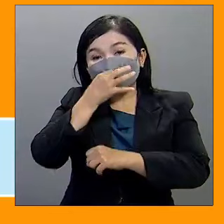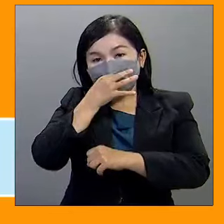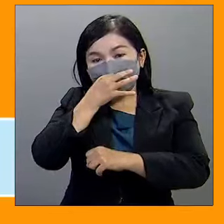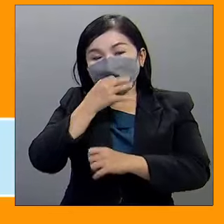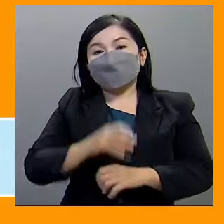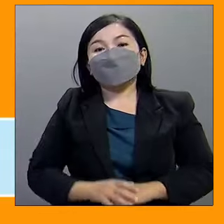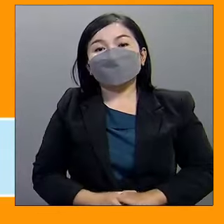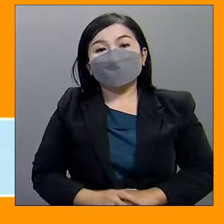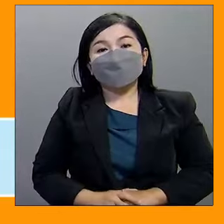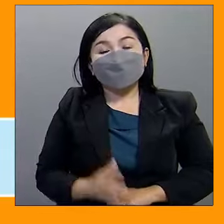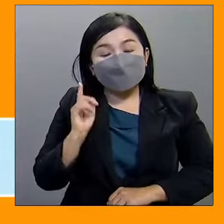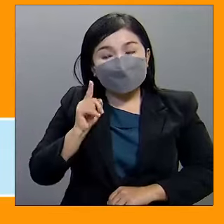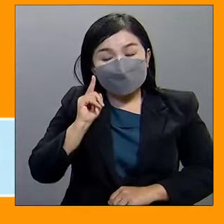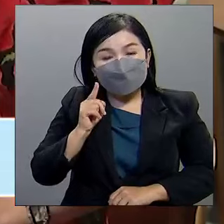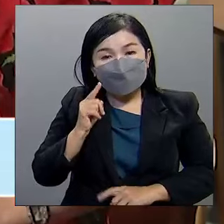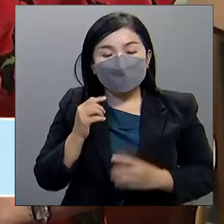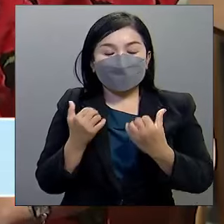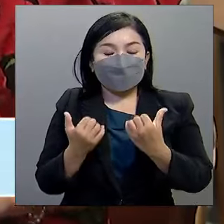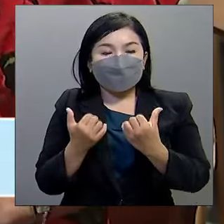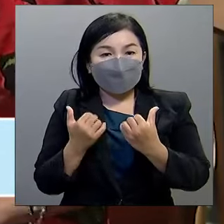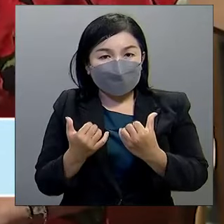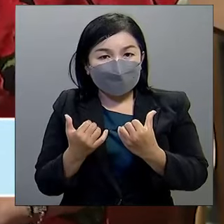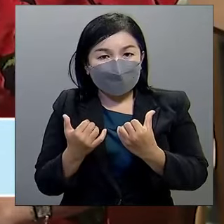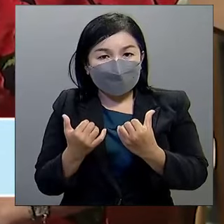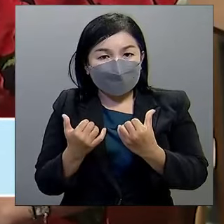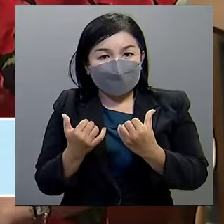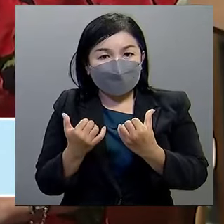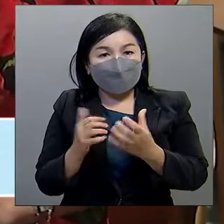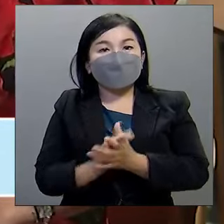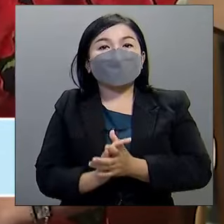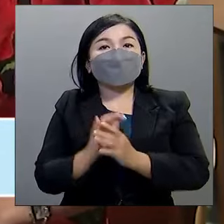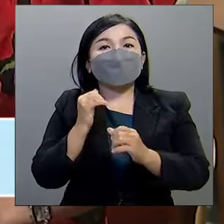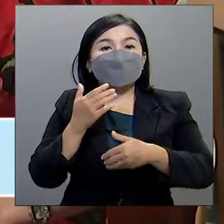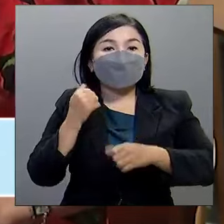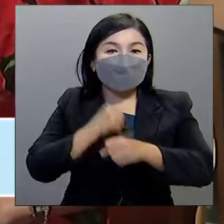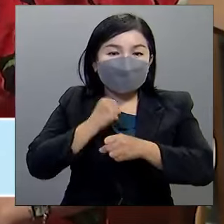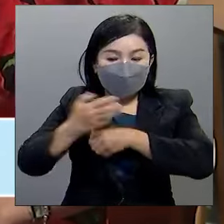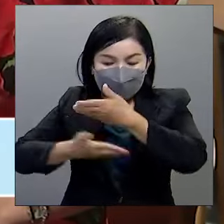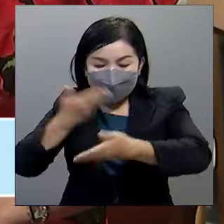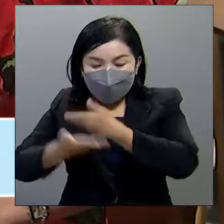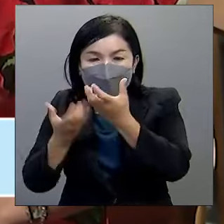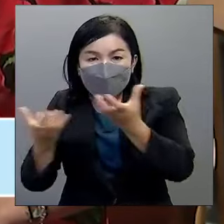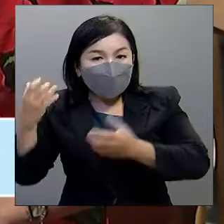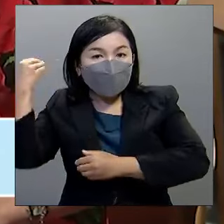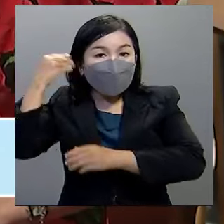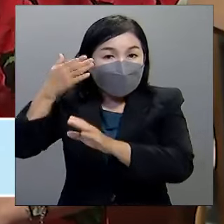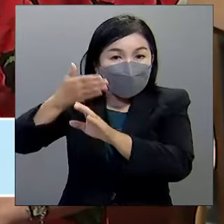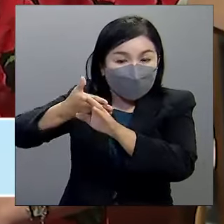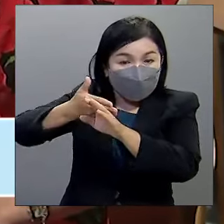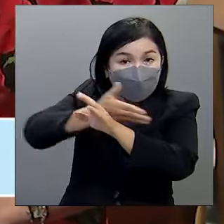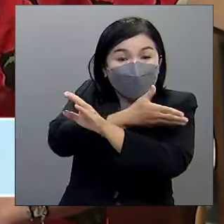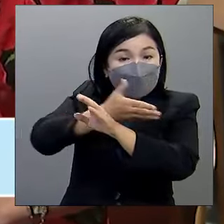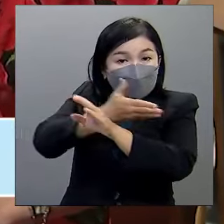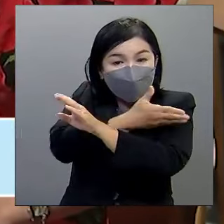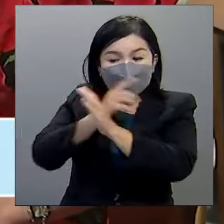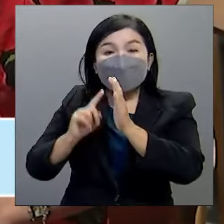เราว่าจริงๆแล้วอะค่ะกว่าที่จะมาเป็นสินค้าในแต่ละชิ้นในทุกๆวันนี้ค่ะมันเ